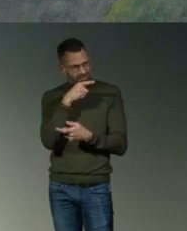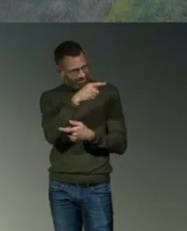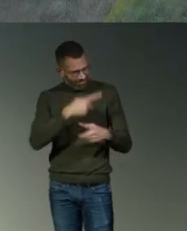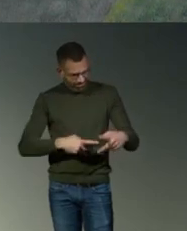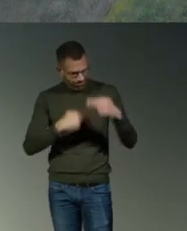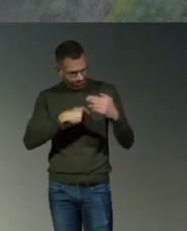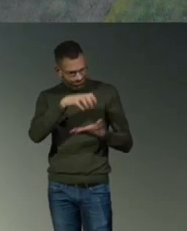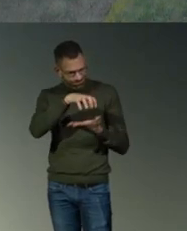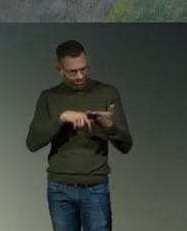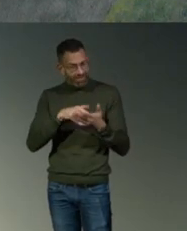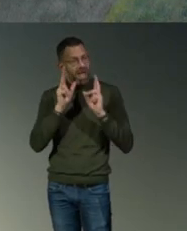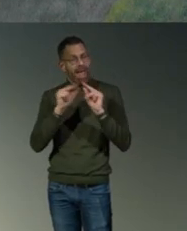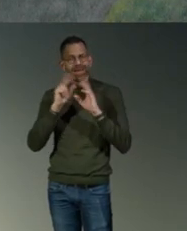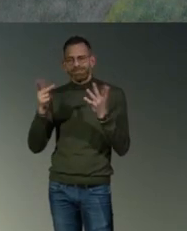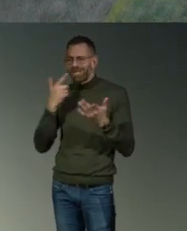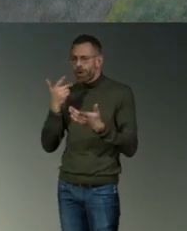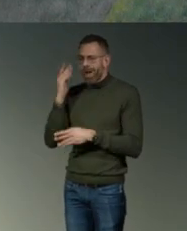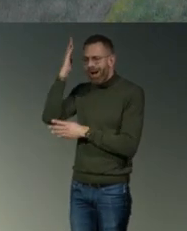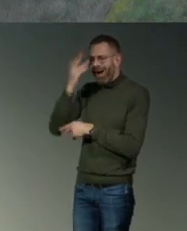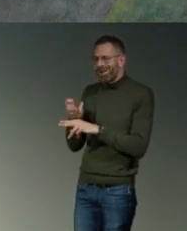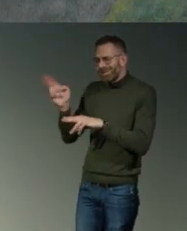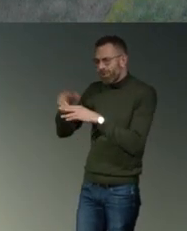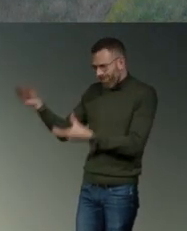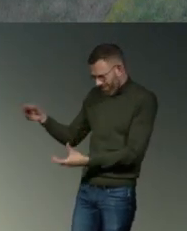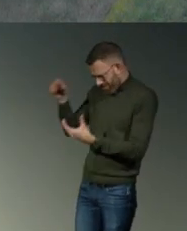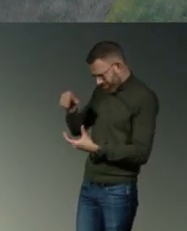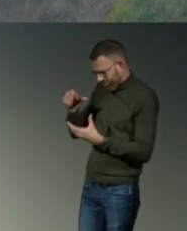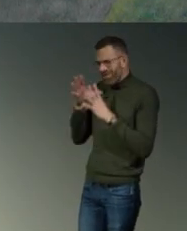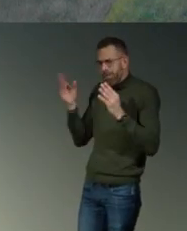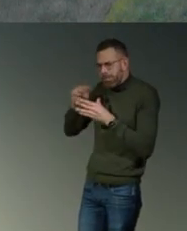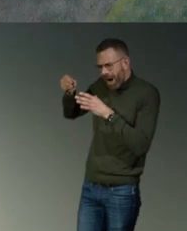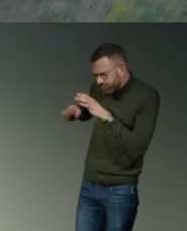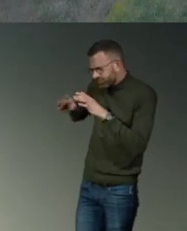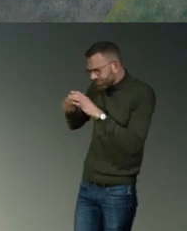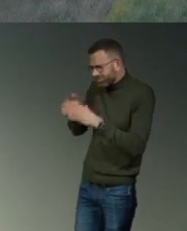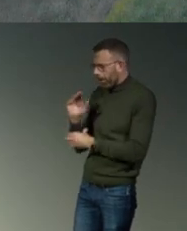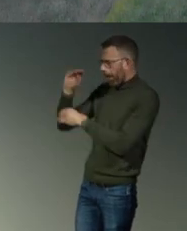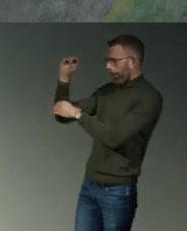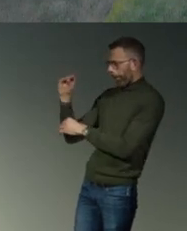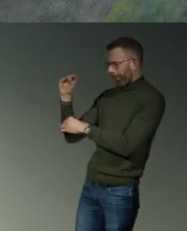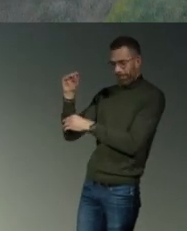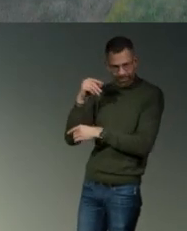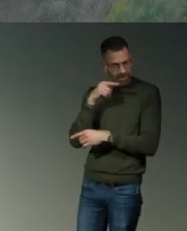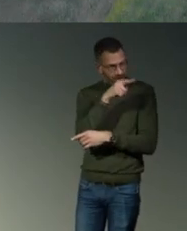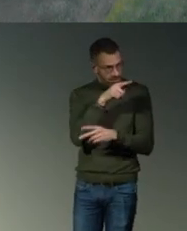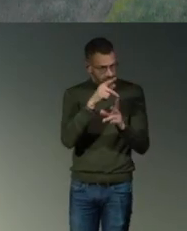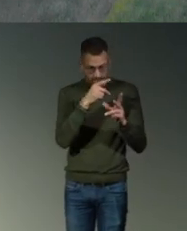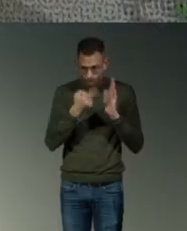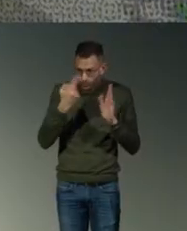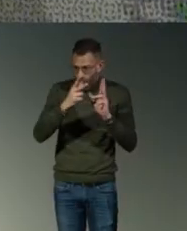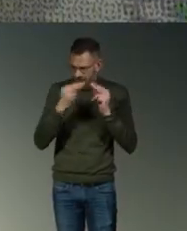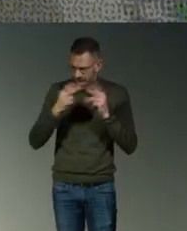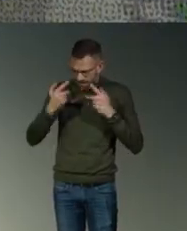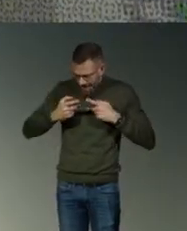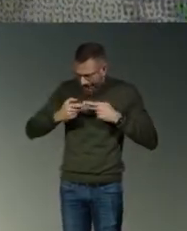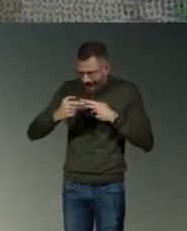sur qu'est-ce que c'est que la taxidermie. Et vous redéployez toutes les différentes étapes pour nous faire comprendre ce